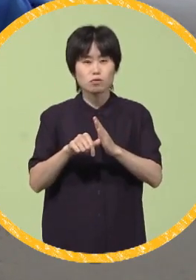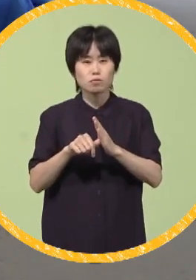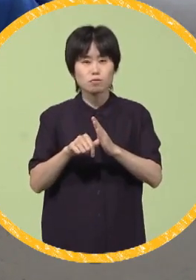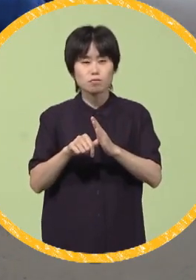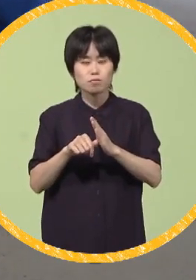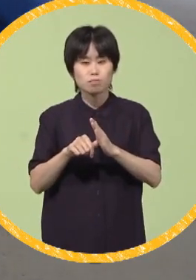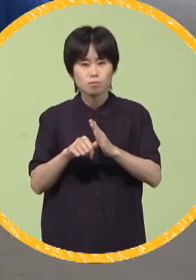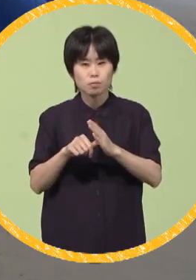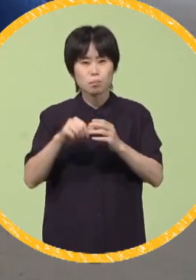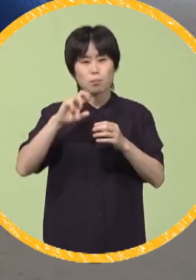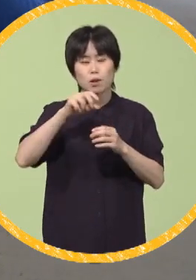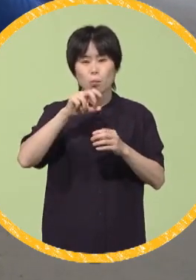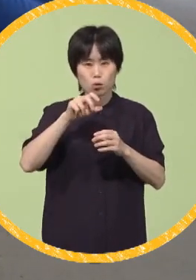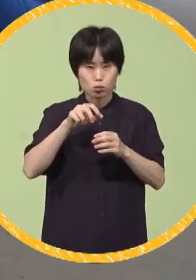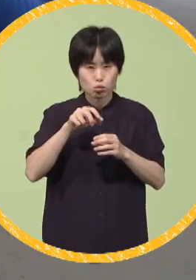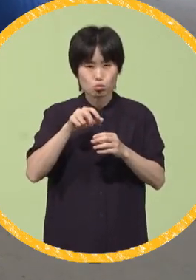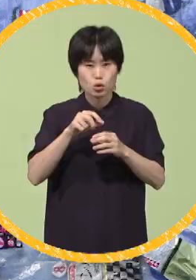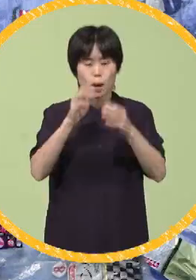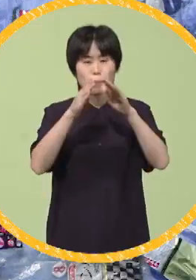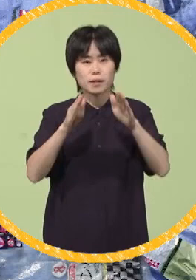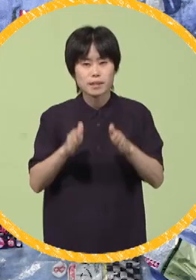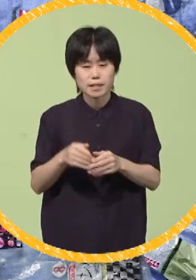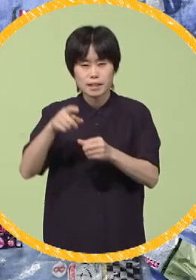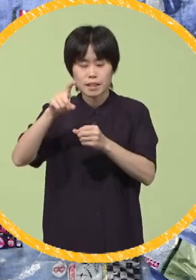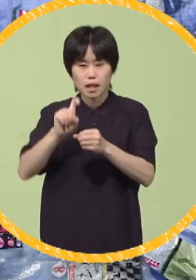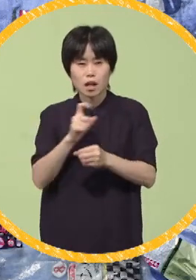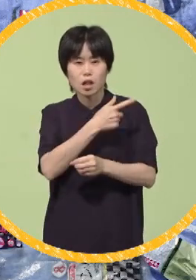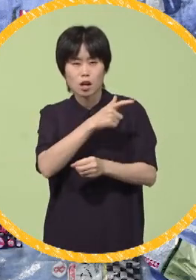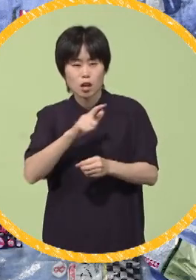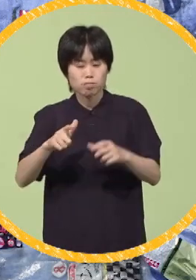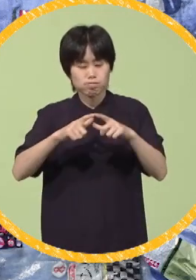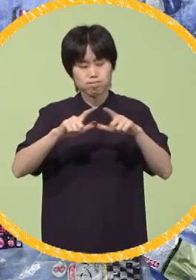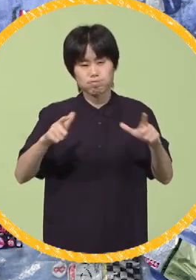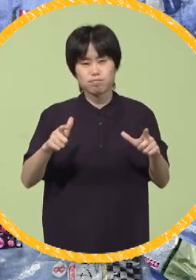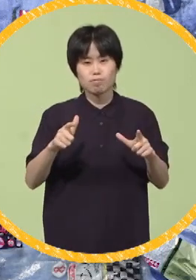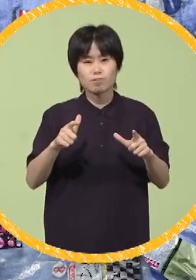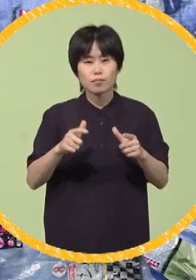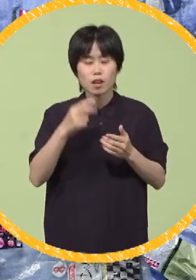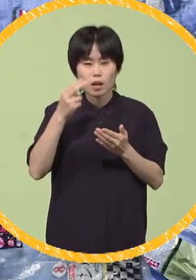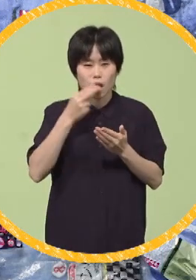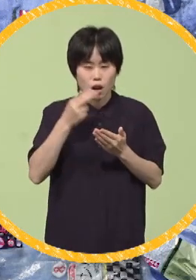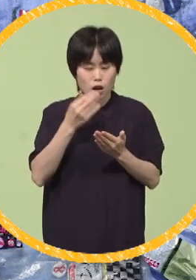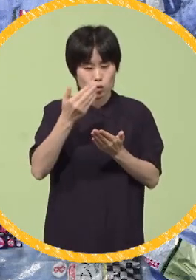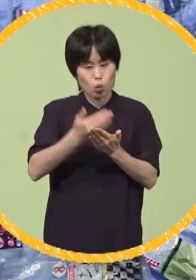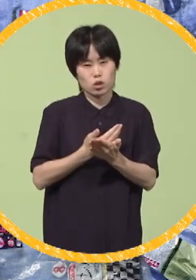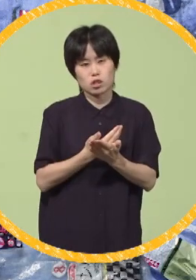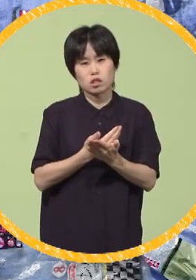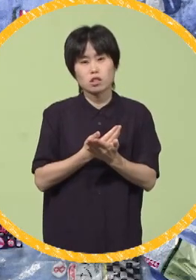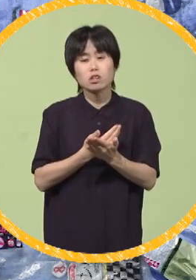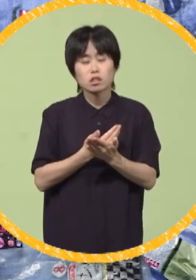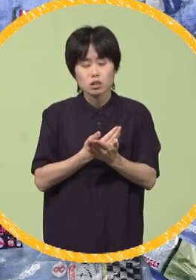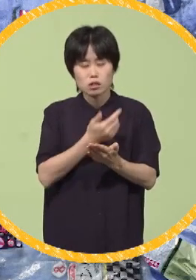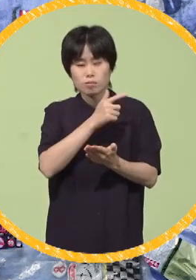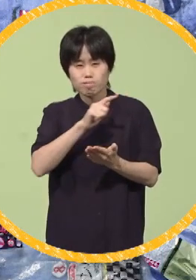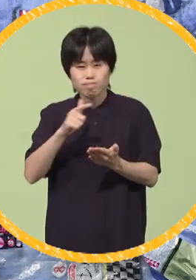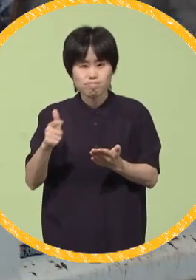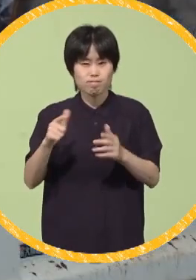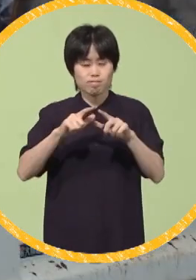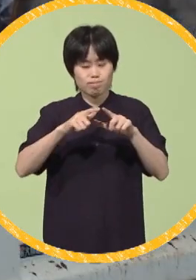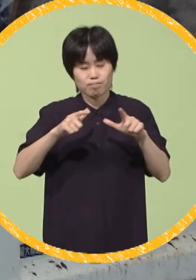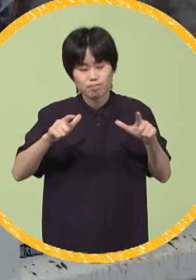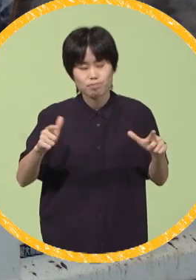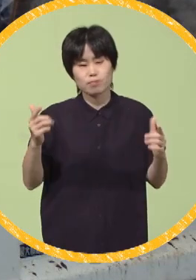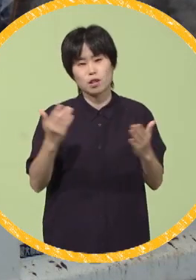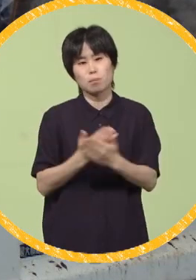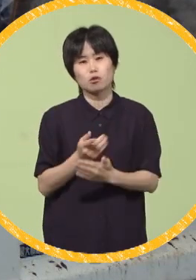に関してはペットボトル、瓶、缶等ですよね、はあ、食べたものに関してのそういうふうな散乱物のゴミがやっぱ多少なりとも多くな